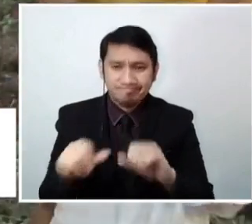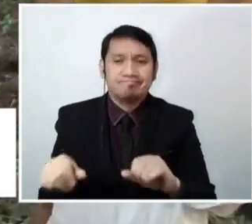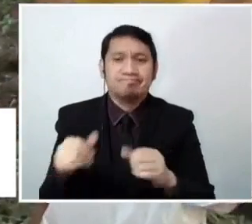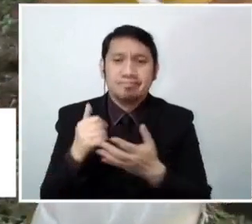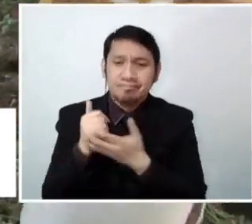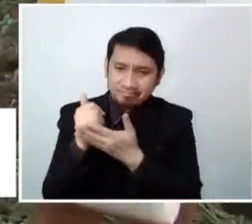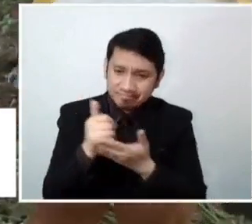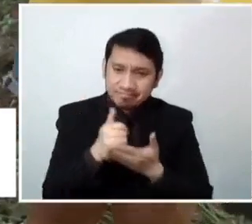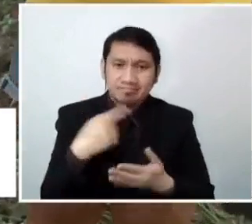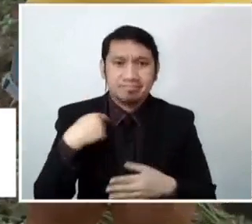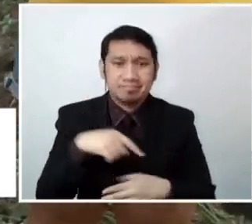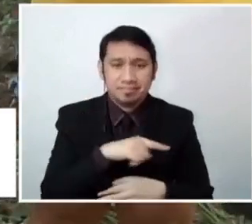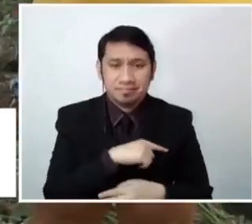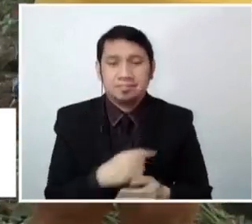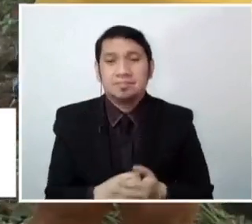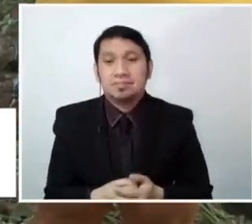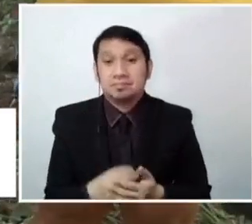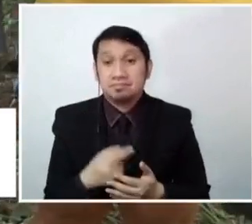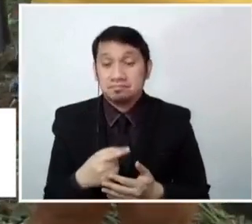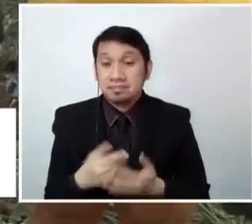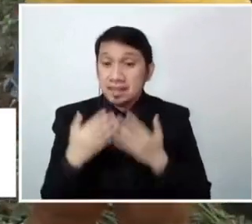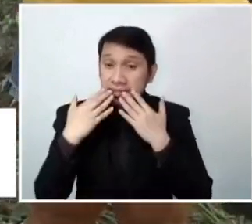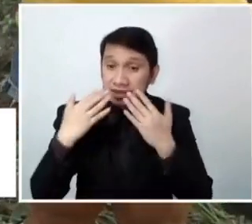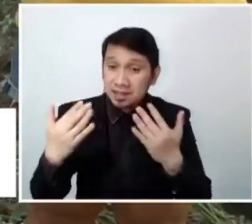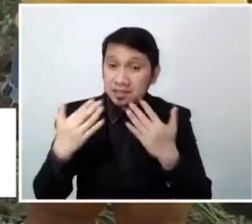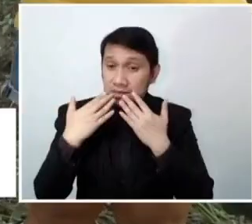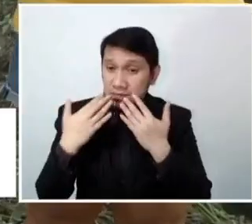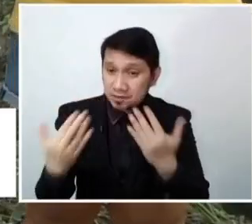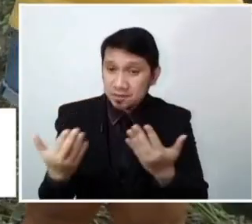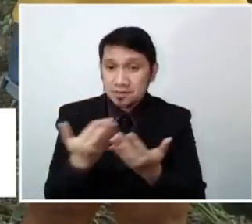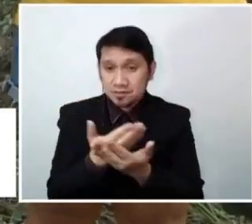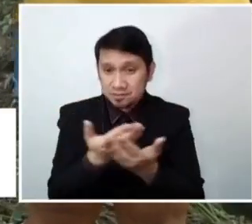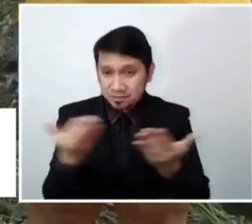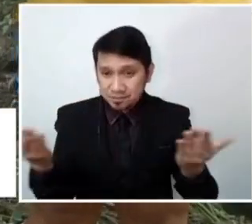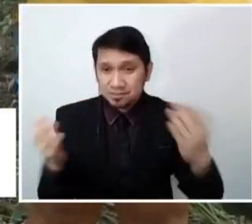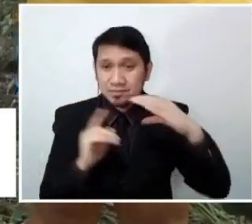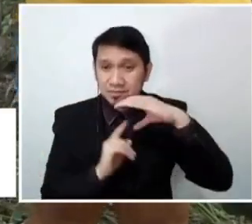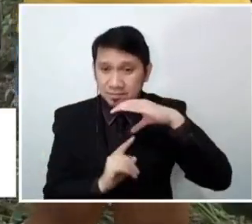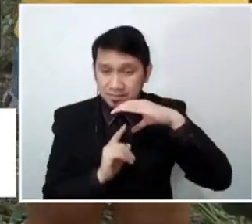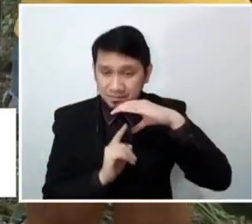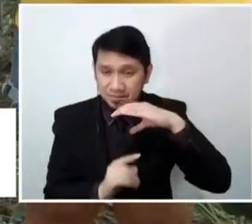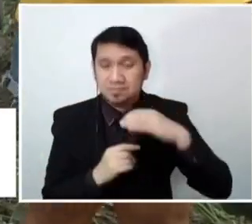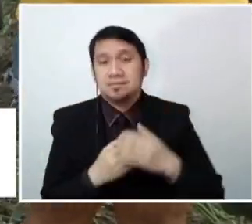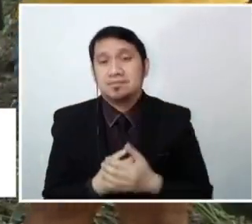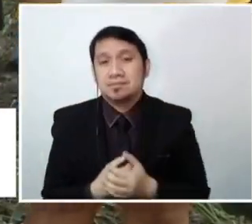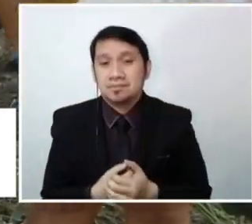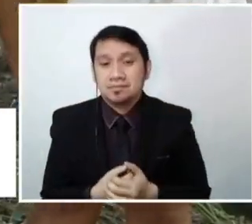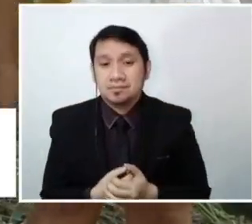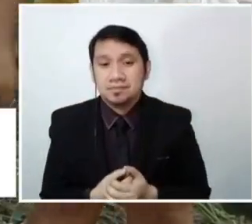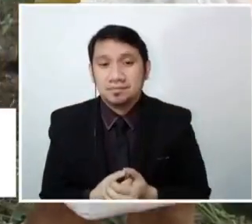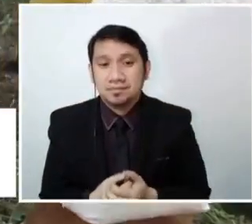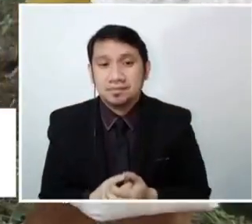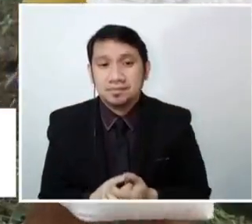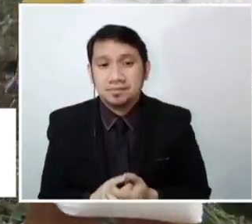nangangailangan. Maraming salamat po! ABS-CBN, Relief Kapamilya!